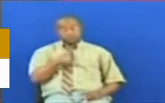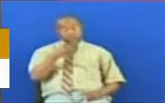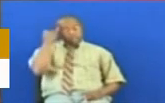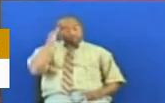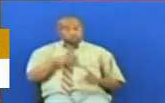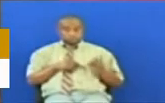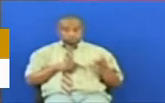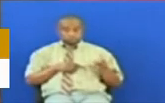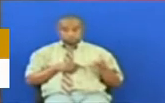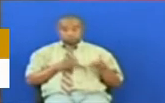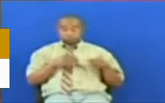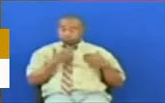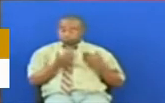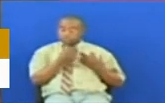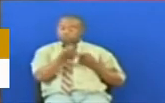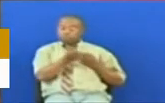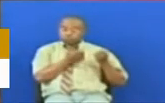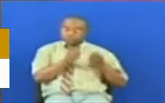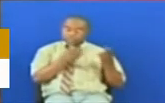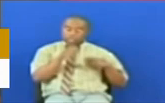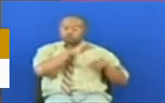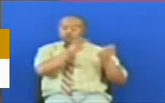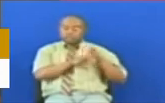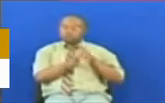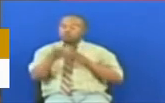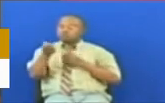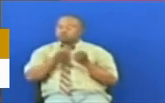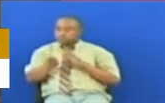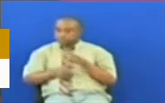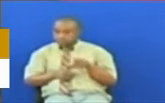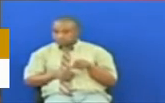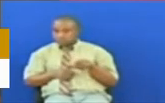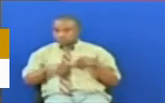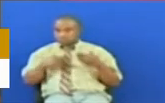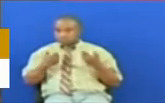kwamba mkurugenzi au naibu mkurugenzi awe ana hold